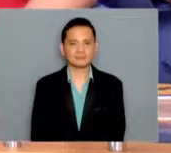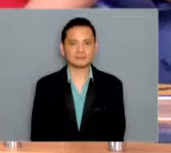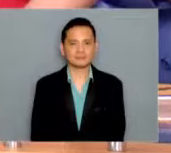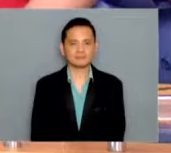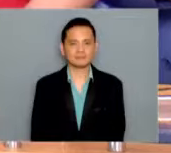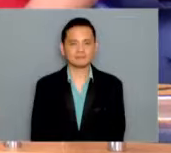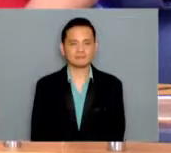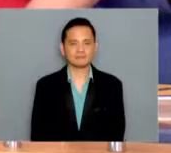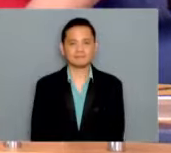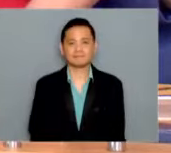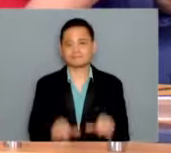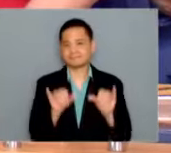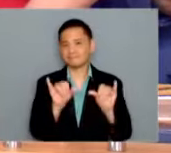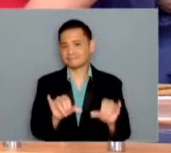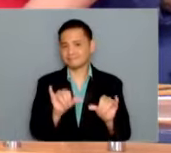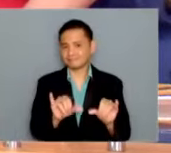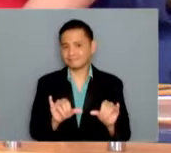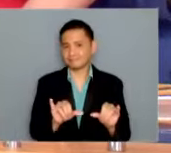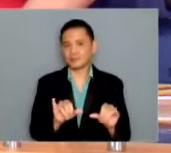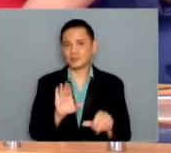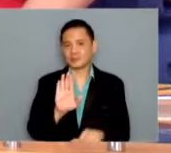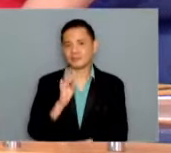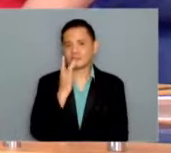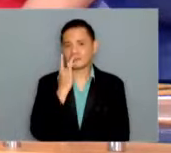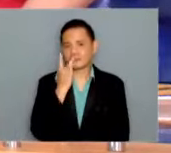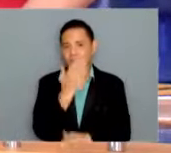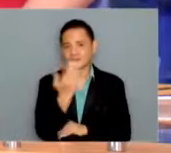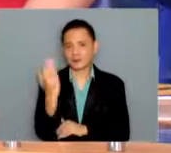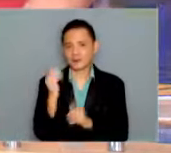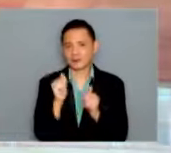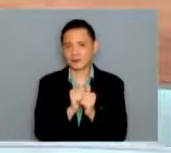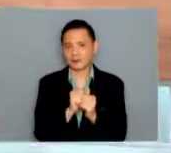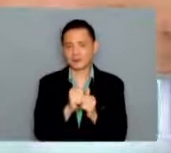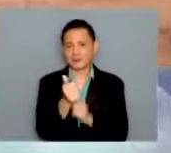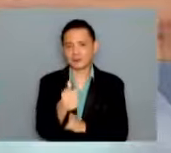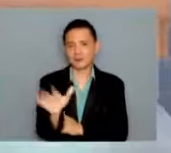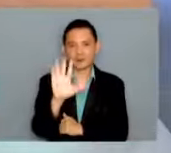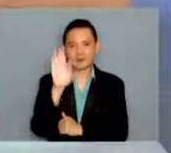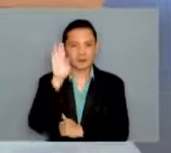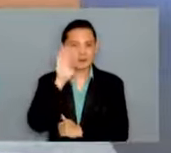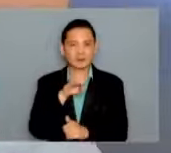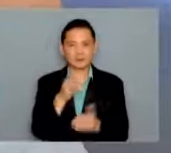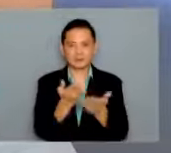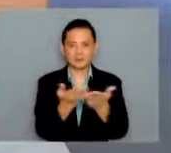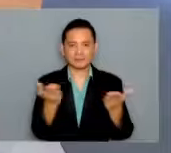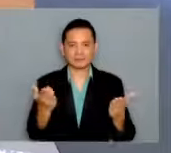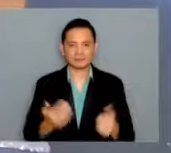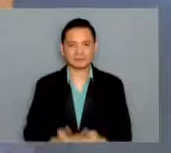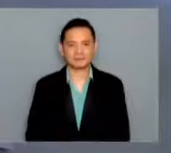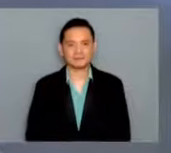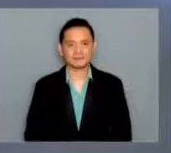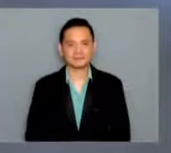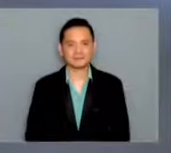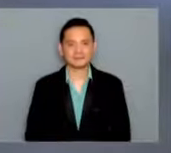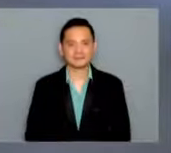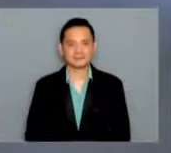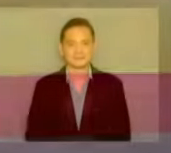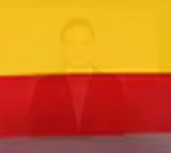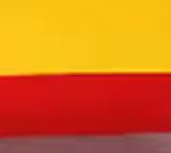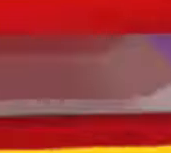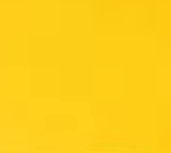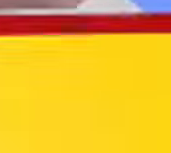Huwag naman po kayong alis. Magbabalik pa rin yung paborito morning kasalo ang Good Morning Kapatid!